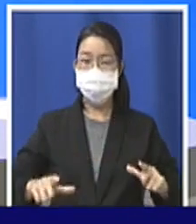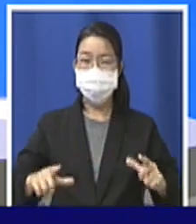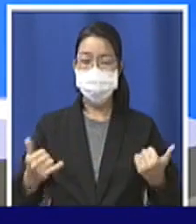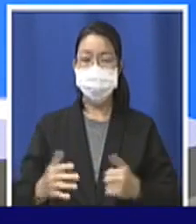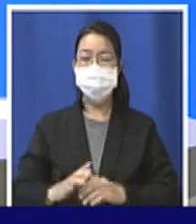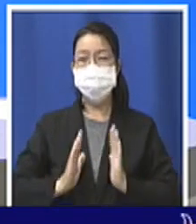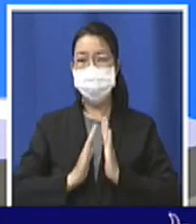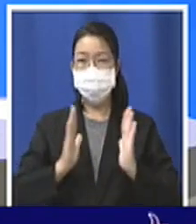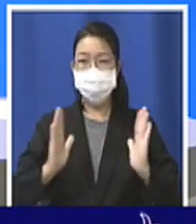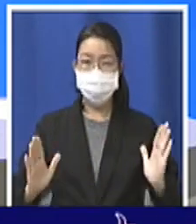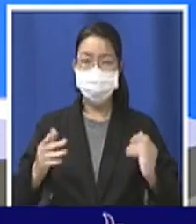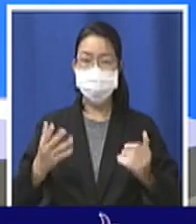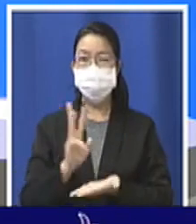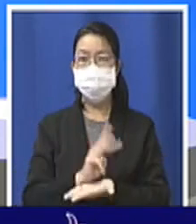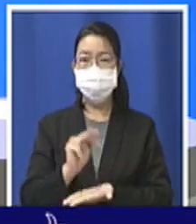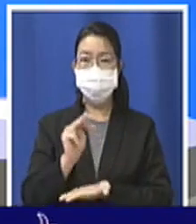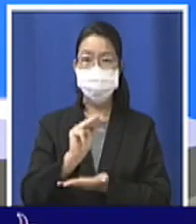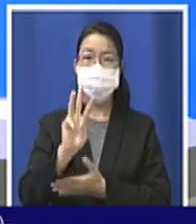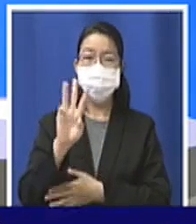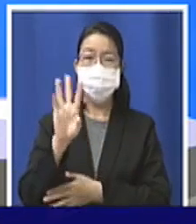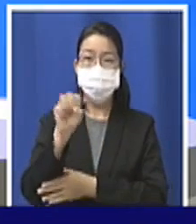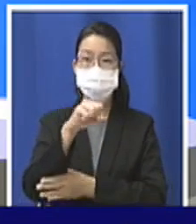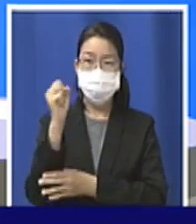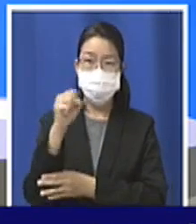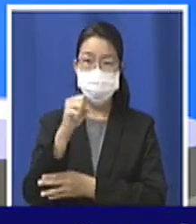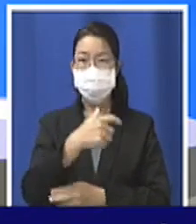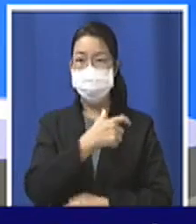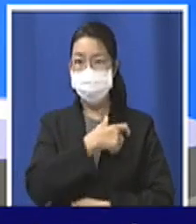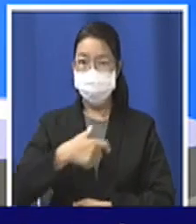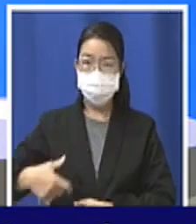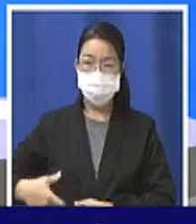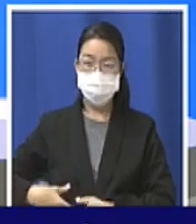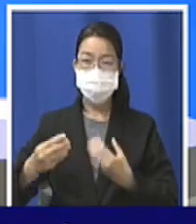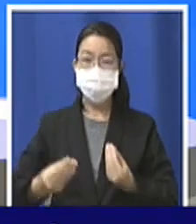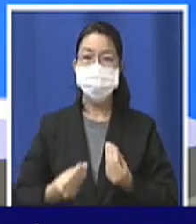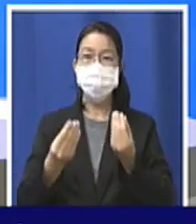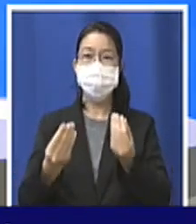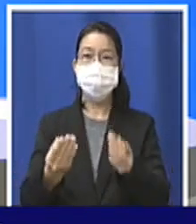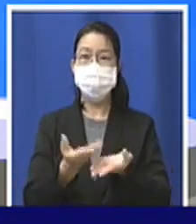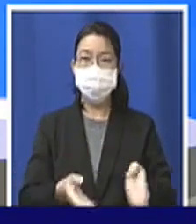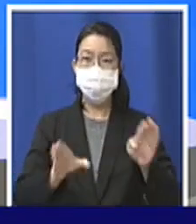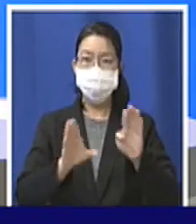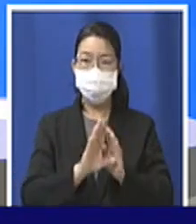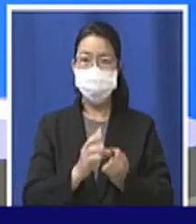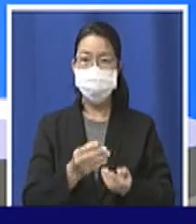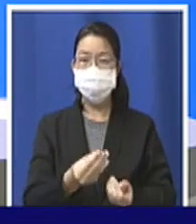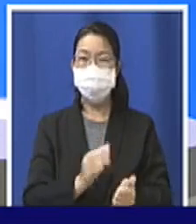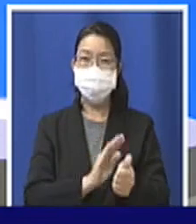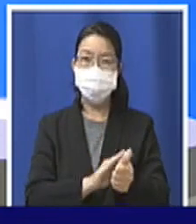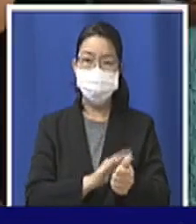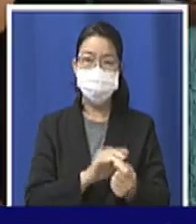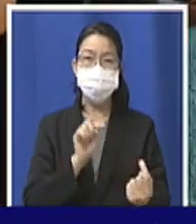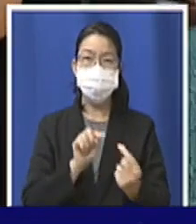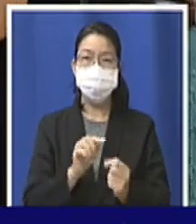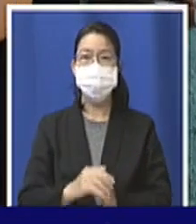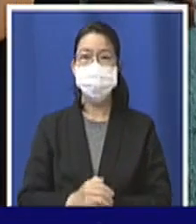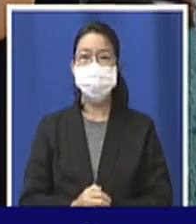ราชูปถัมภ์ครับมอบเงินพระราชทานพร้อมสิ่งของพระราชทานเพื่อช่วยเหลือครอบครัวผู้ประสบอุทกภัยในพื้นที่ของจังหวัดตากครับ